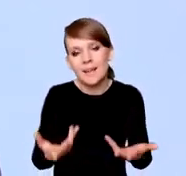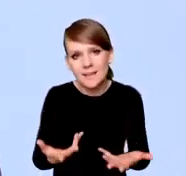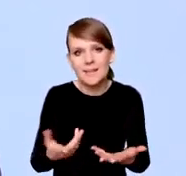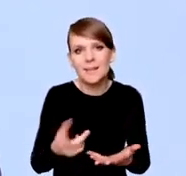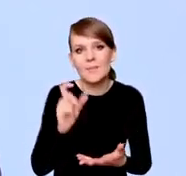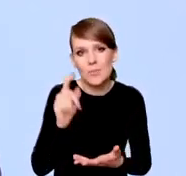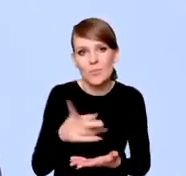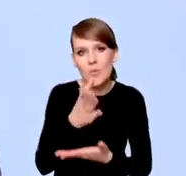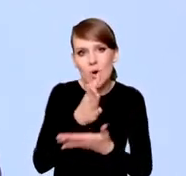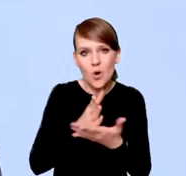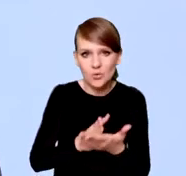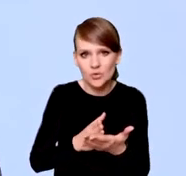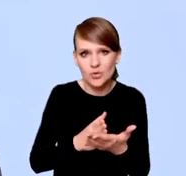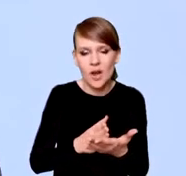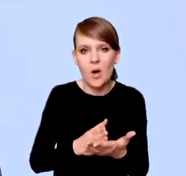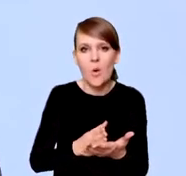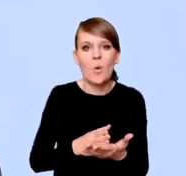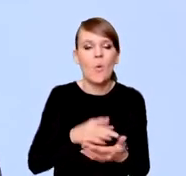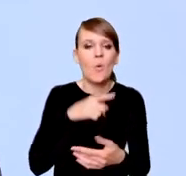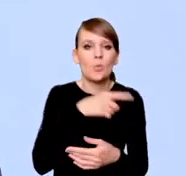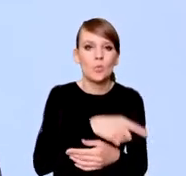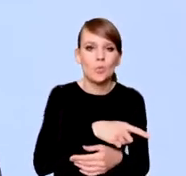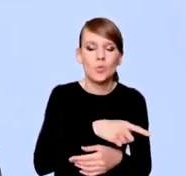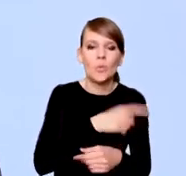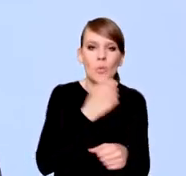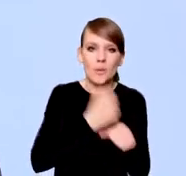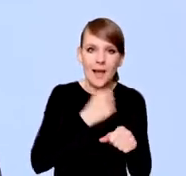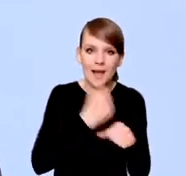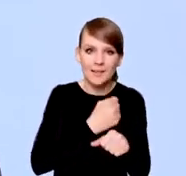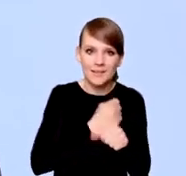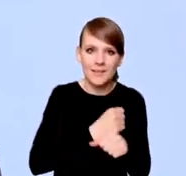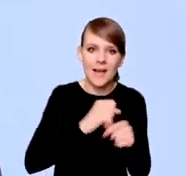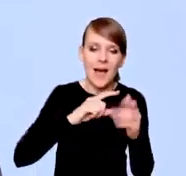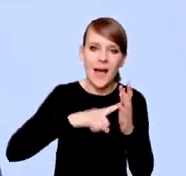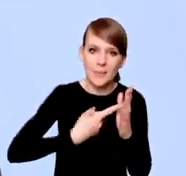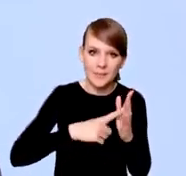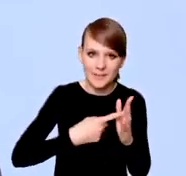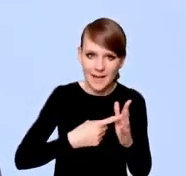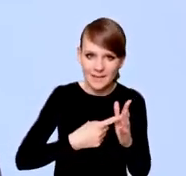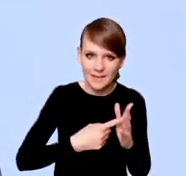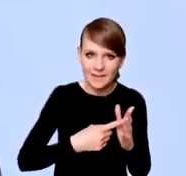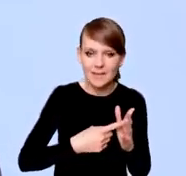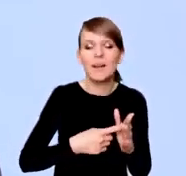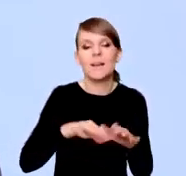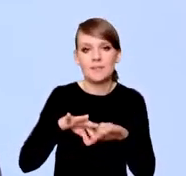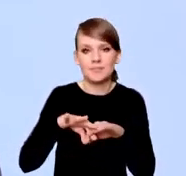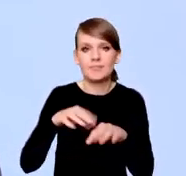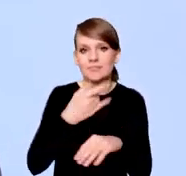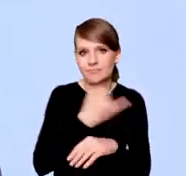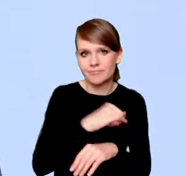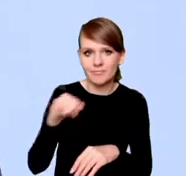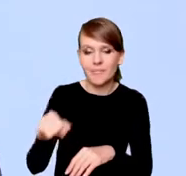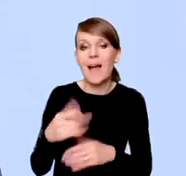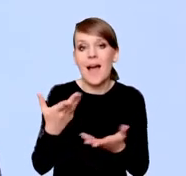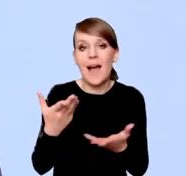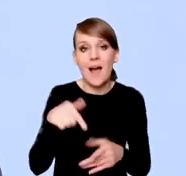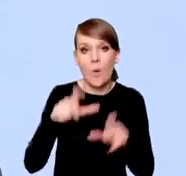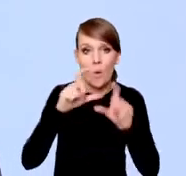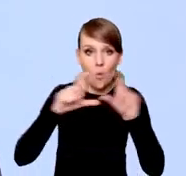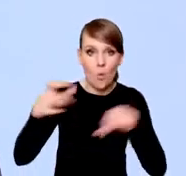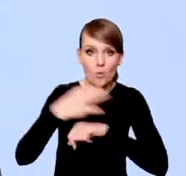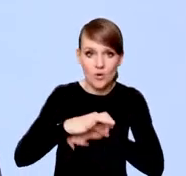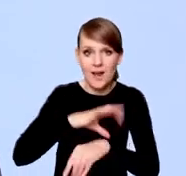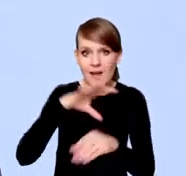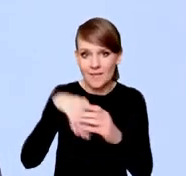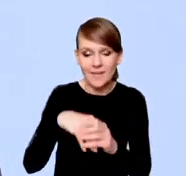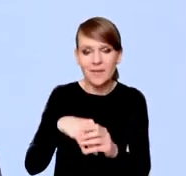tą pracowników administracyjnych, bez których uczelnia by w ogóle też nie mogła